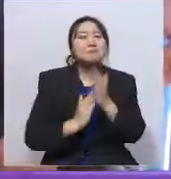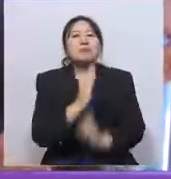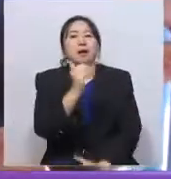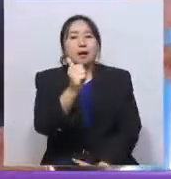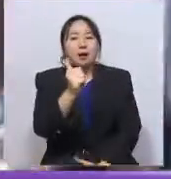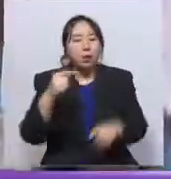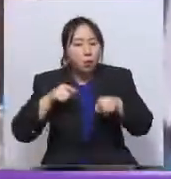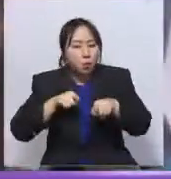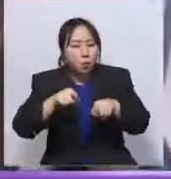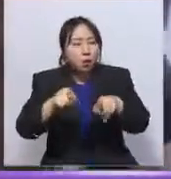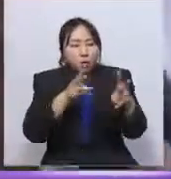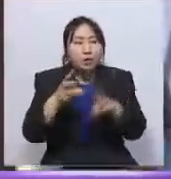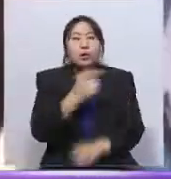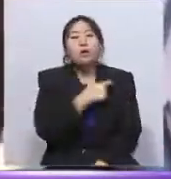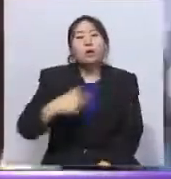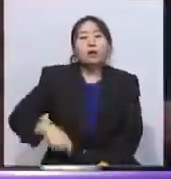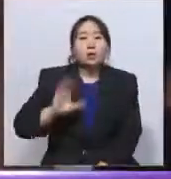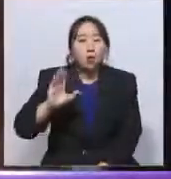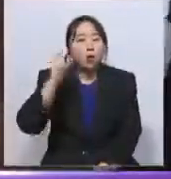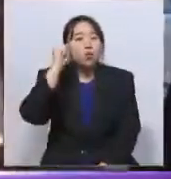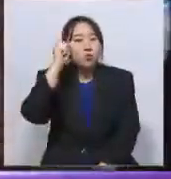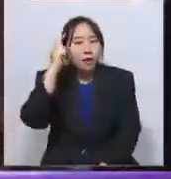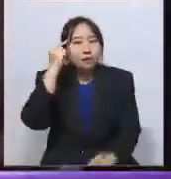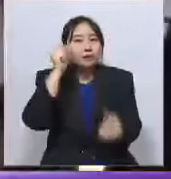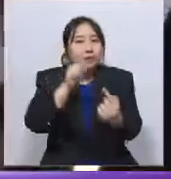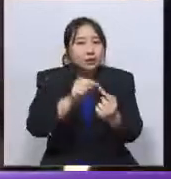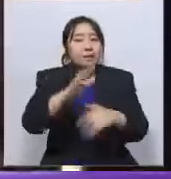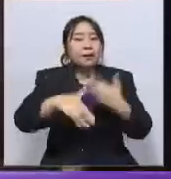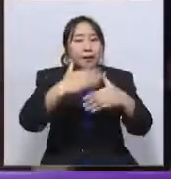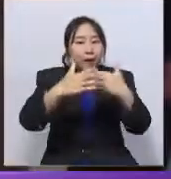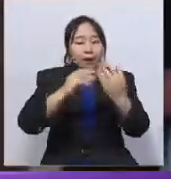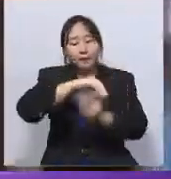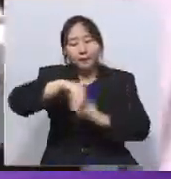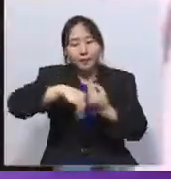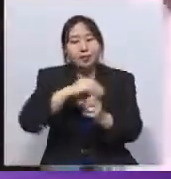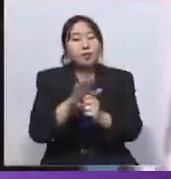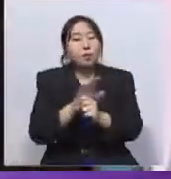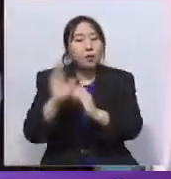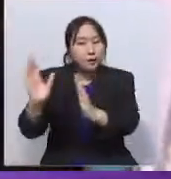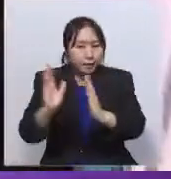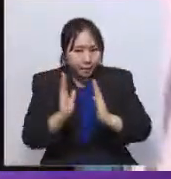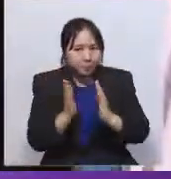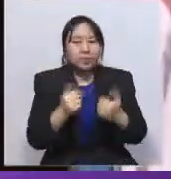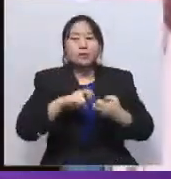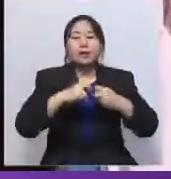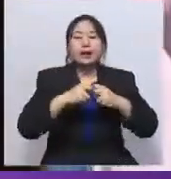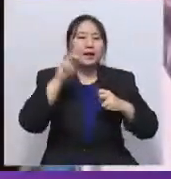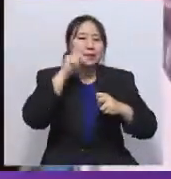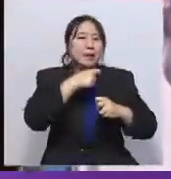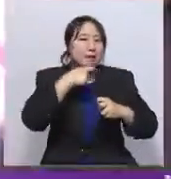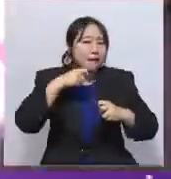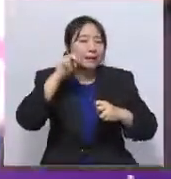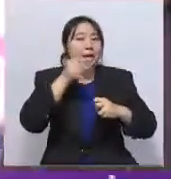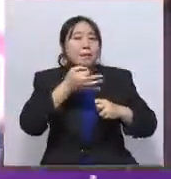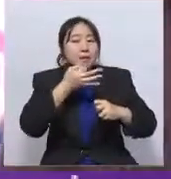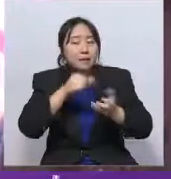างพระราชดำริเข้าใจเข้าถึงพัฒนาและน้อมนำหลักปรัชญาเศรษฐกิจพอเพียงทำให้สามารถแก้ไขปัญหาน้ำแล้งน้ำเค็ม